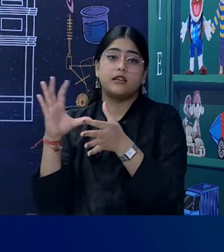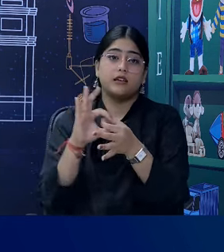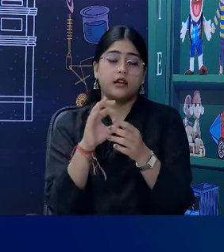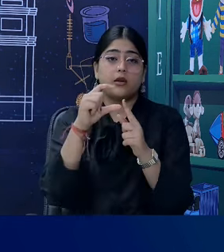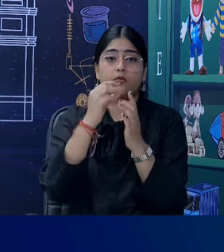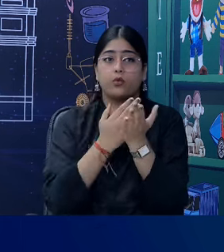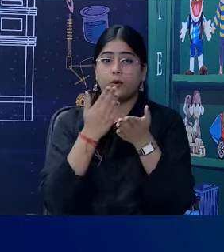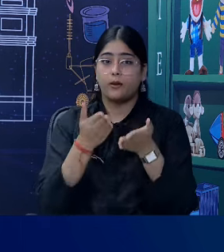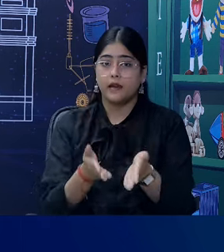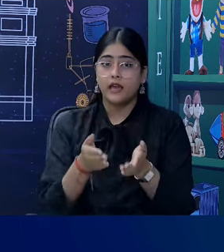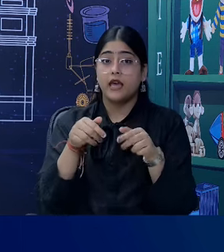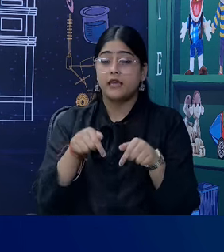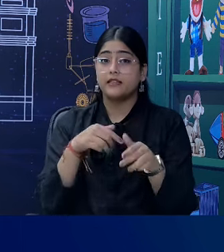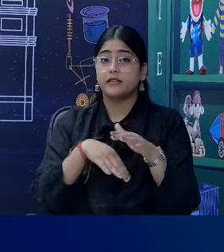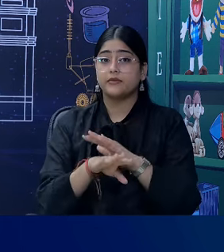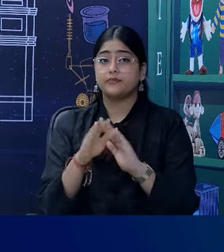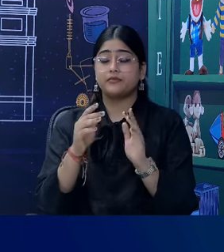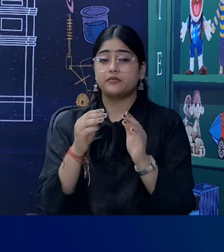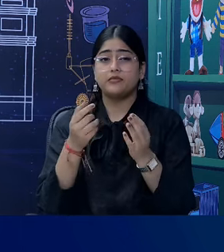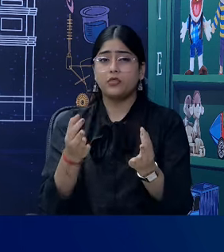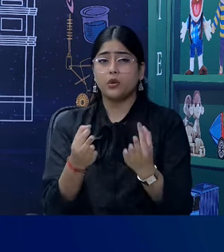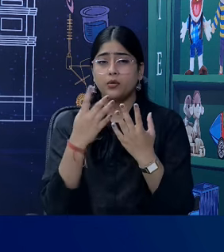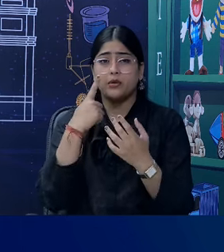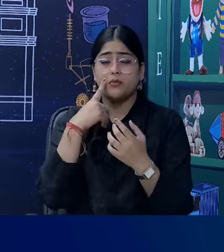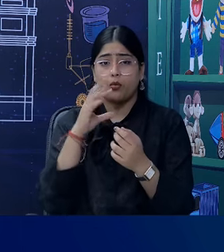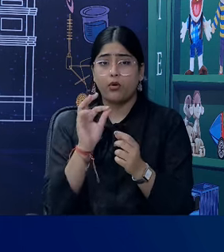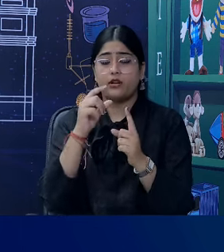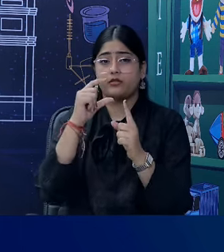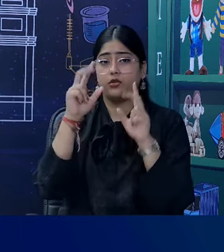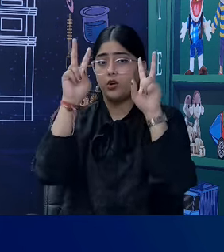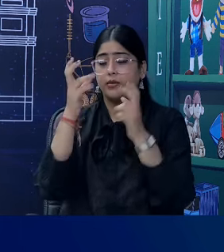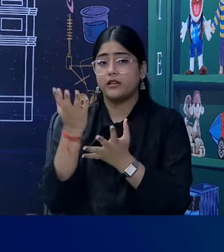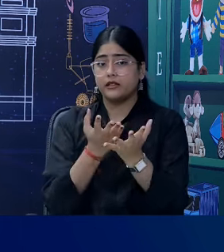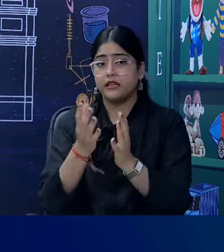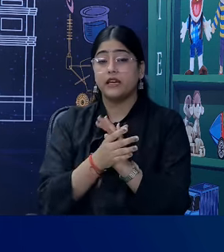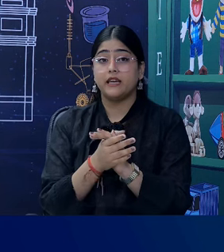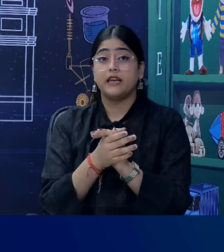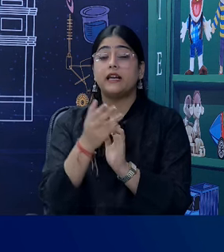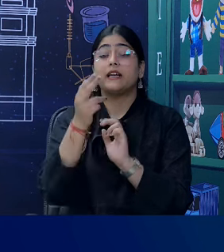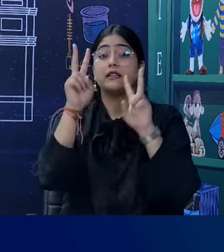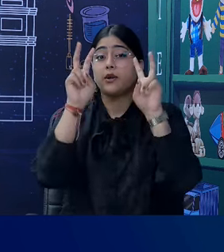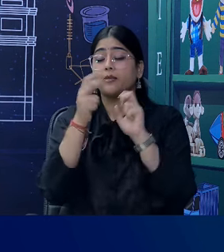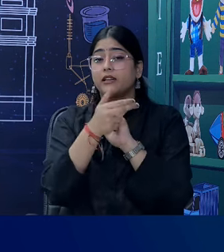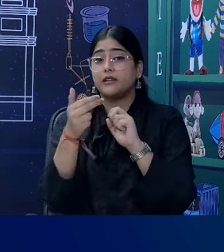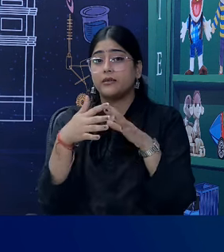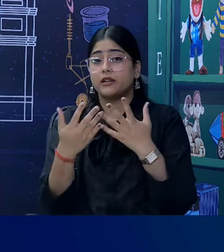सत्र में आज हम एक बहुत ही महत्त्वपूर्ण विषय पढ़ेंगे आज हम बात करेंगे द मेकिंग ऑफ रीजनल